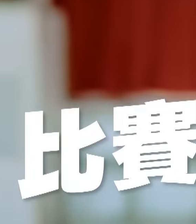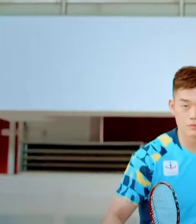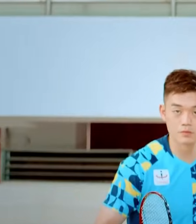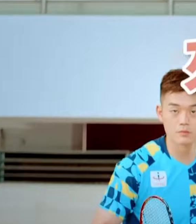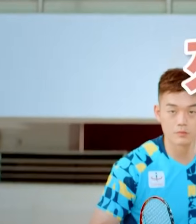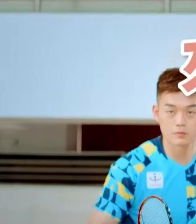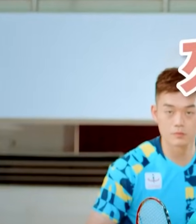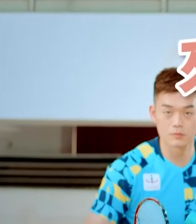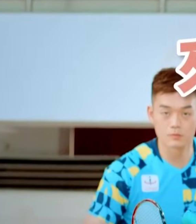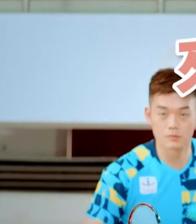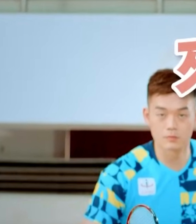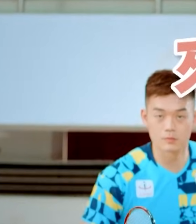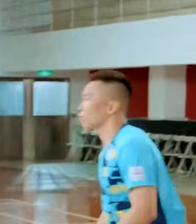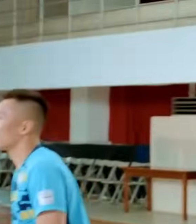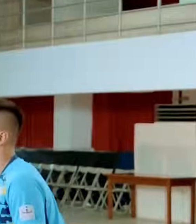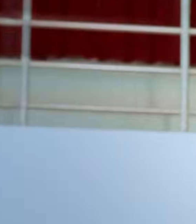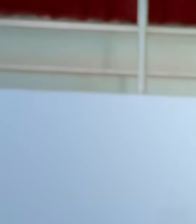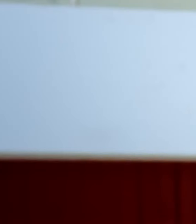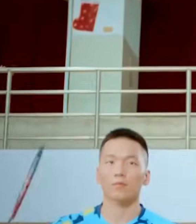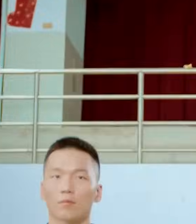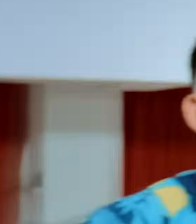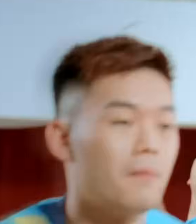比赛开始， 来喽！